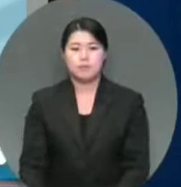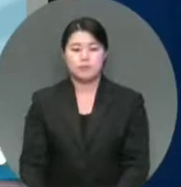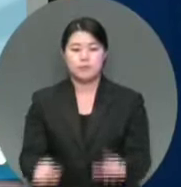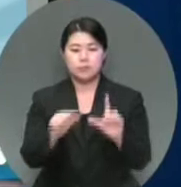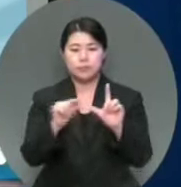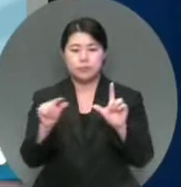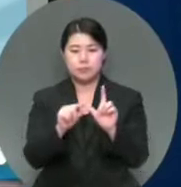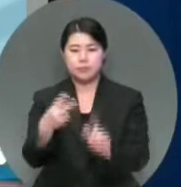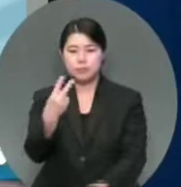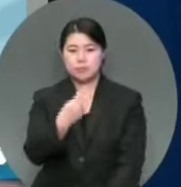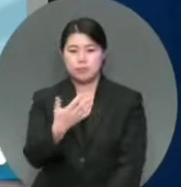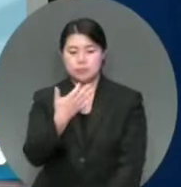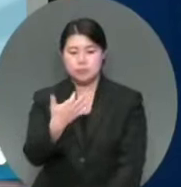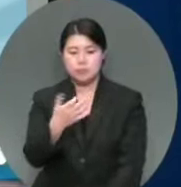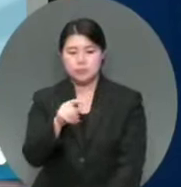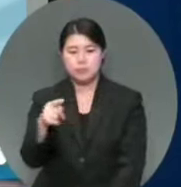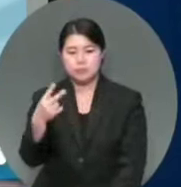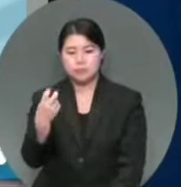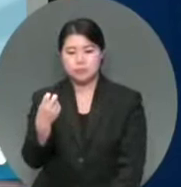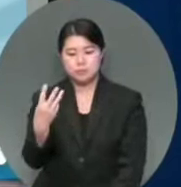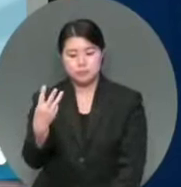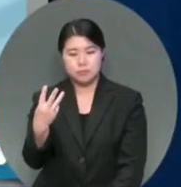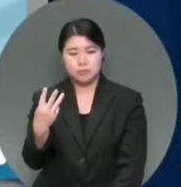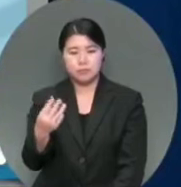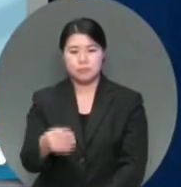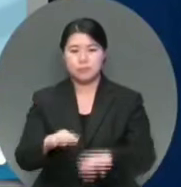일부에서는 2019년에서 2023년